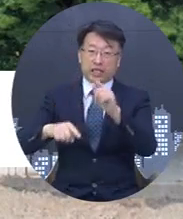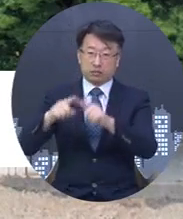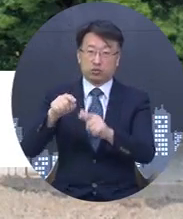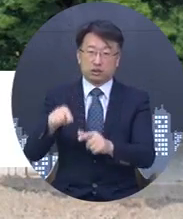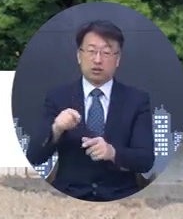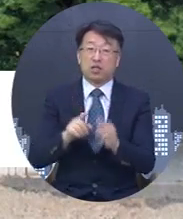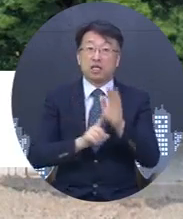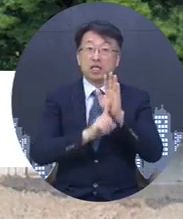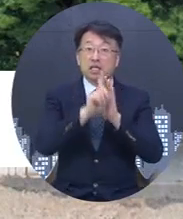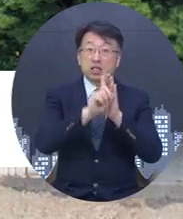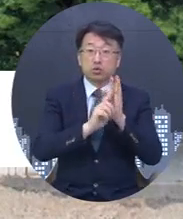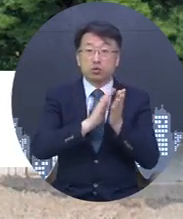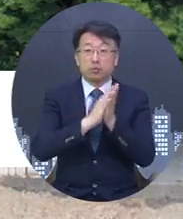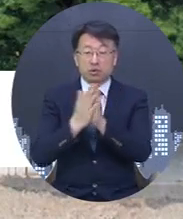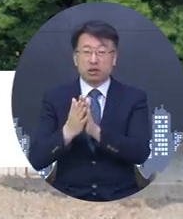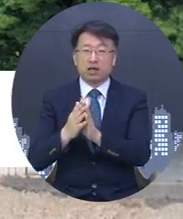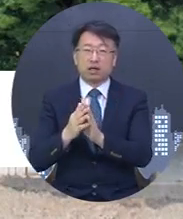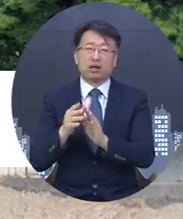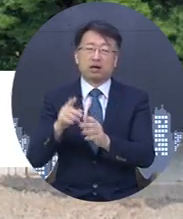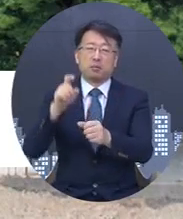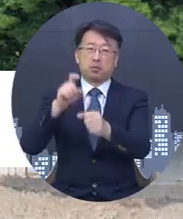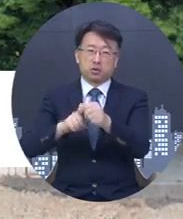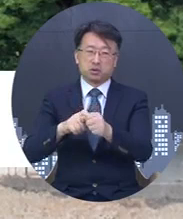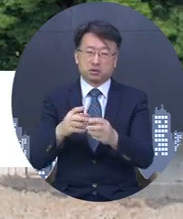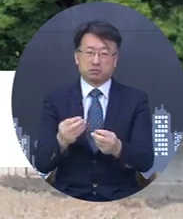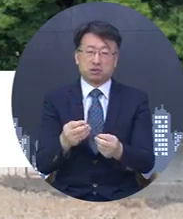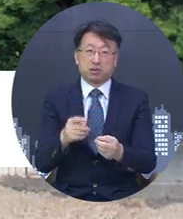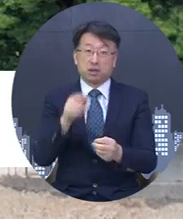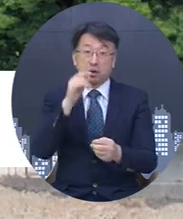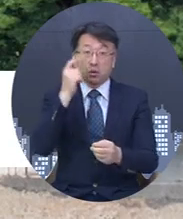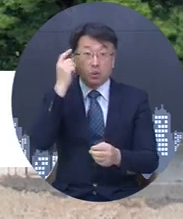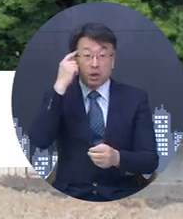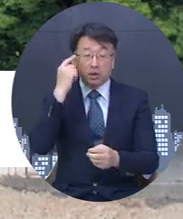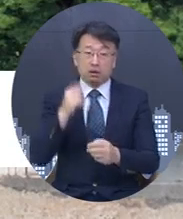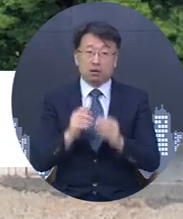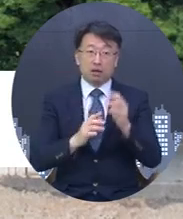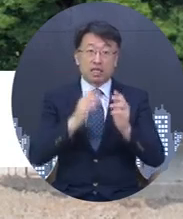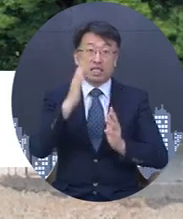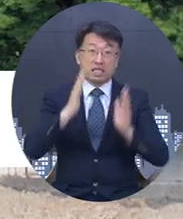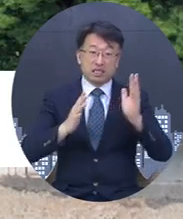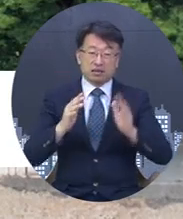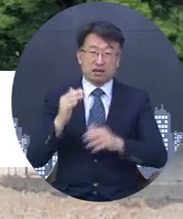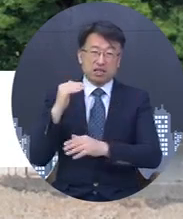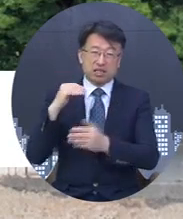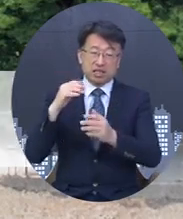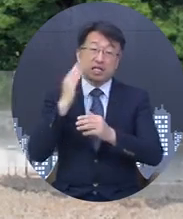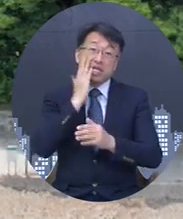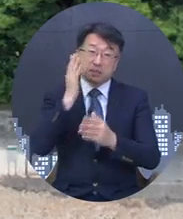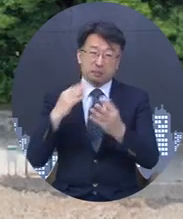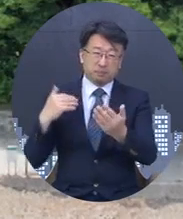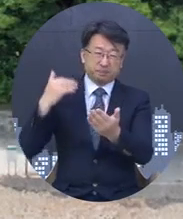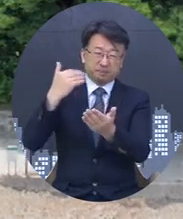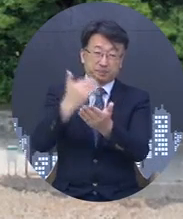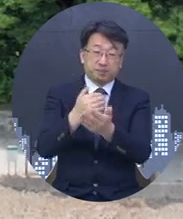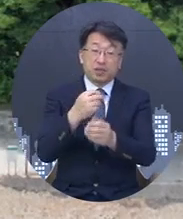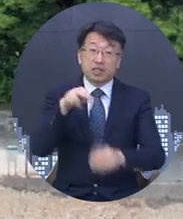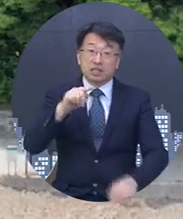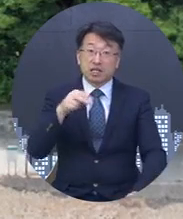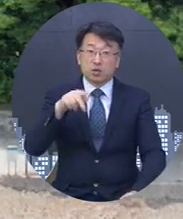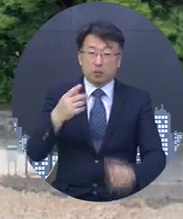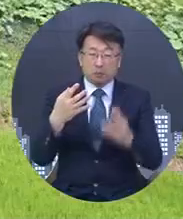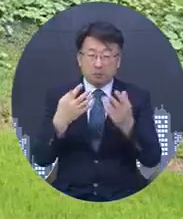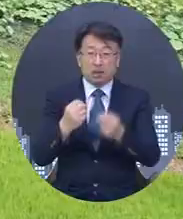울창한 가지와 무성한 잎을 지녀 풍부한 산소를 제공하면서도 미세먼지를 잡는 효용이 있습니다. 이준석 기자의